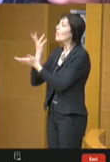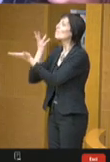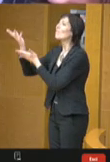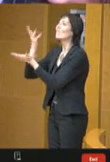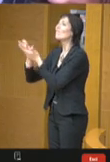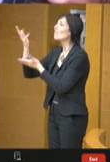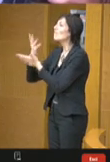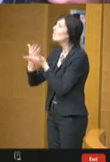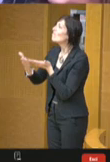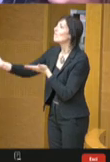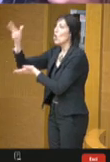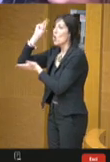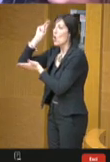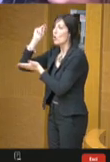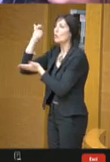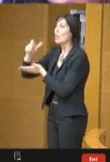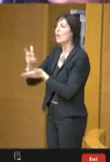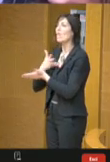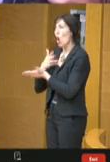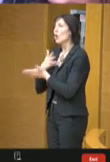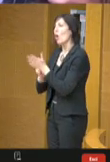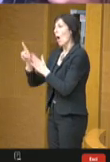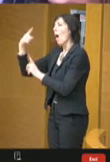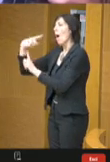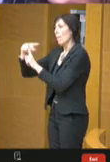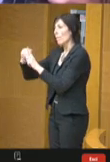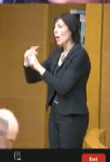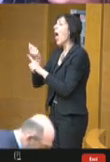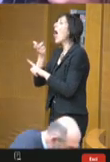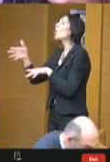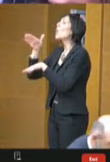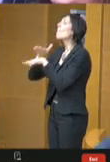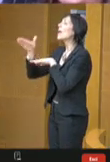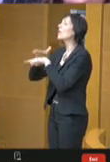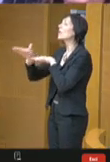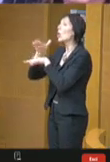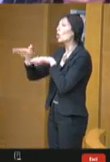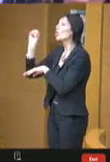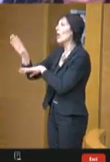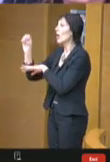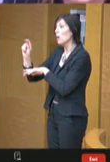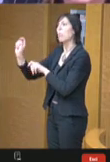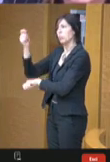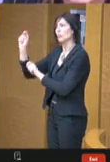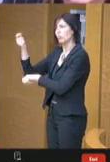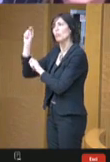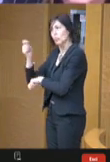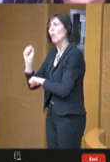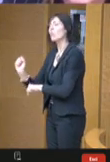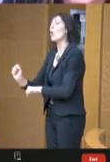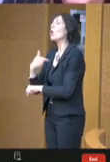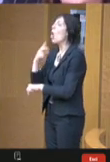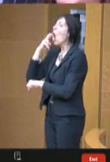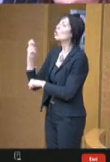che di positivo si sta facendo, certe metodologie didattiche vincenti. Ho trovato delle